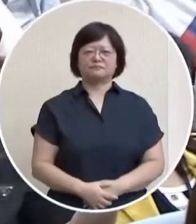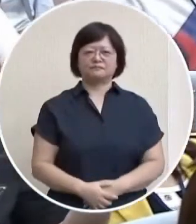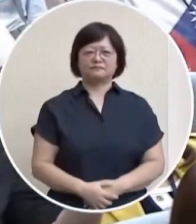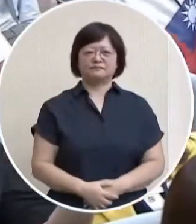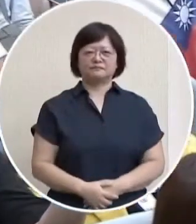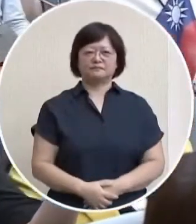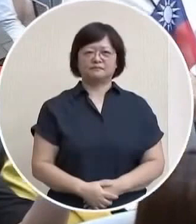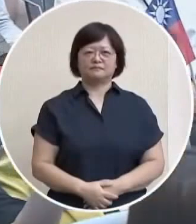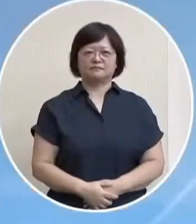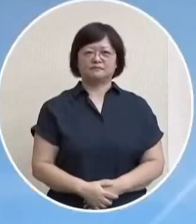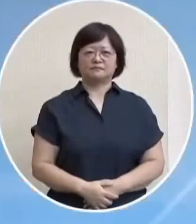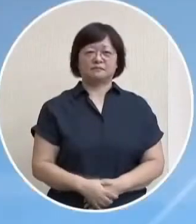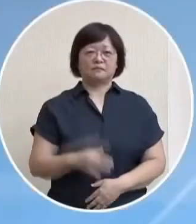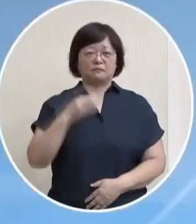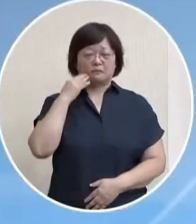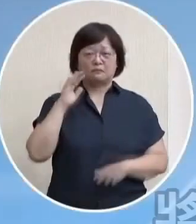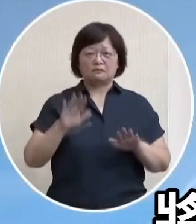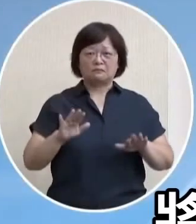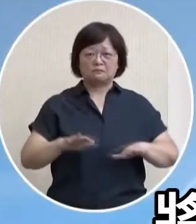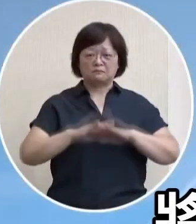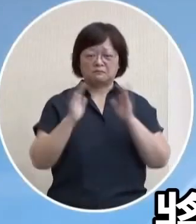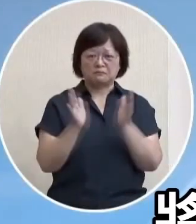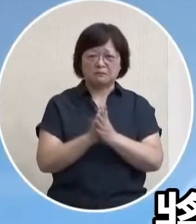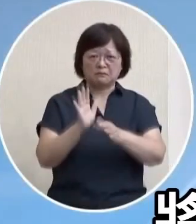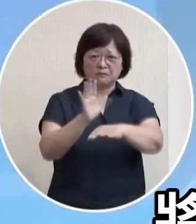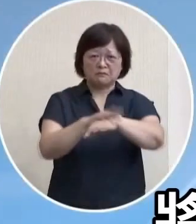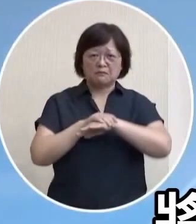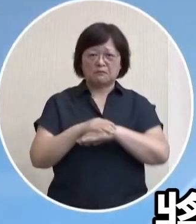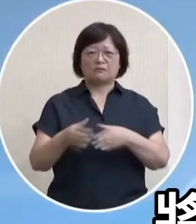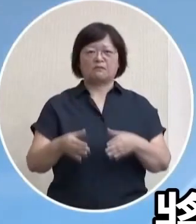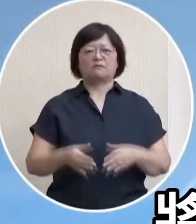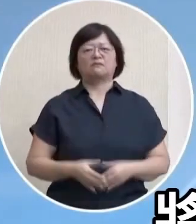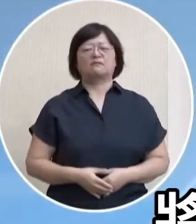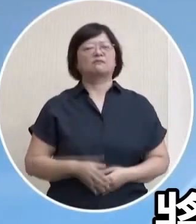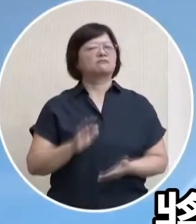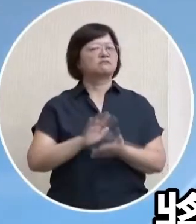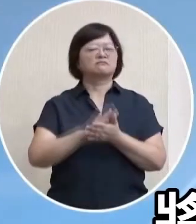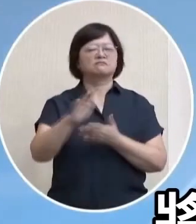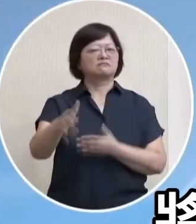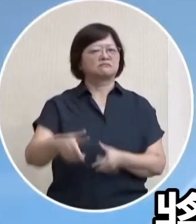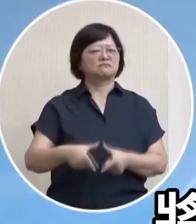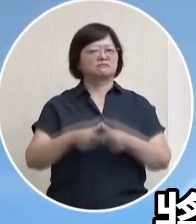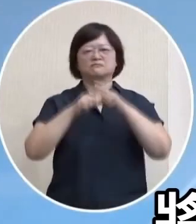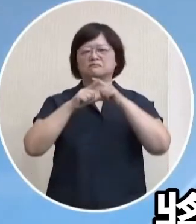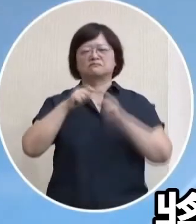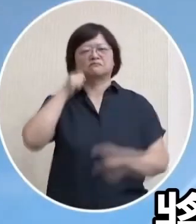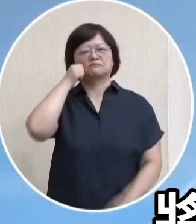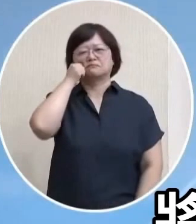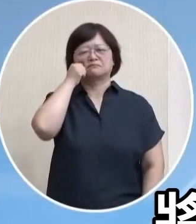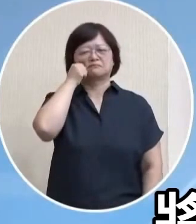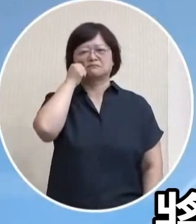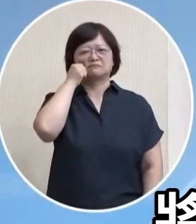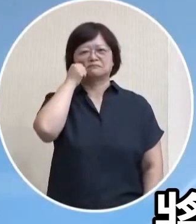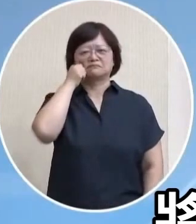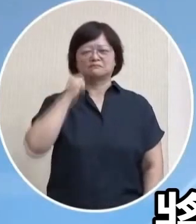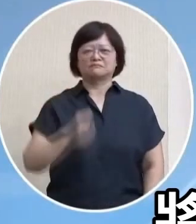不悬崖落马，将坠入无法回头的深渊里。